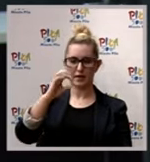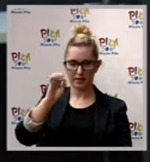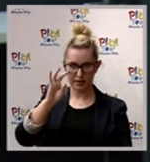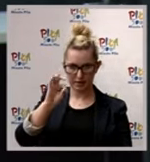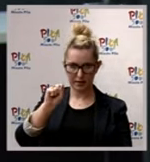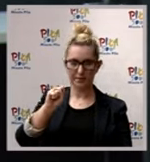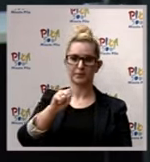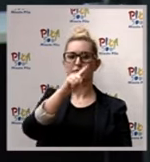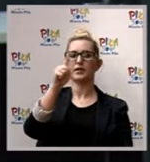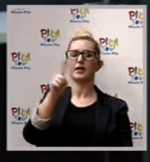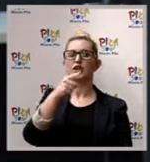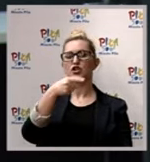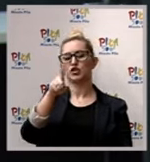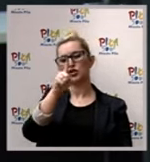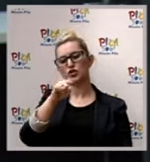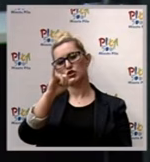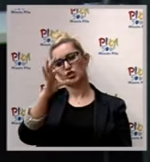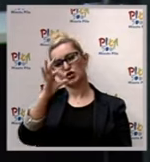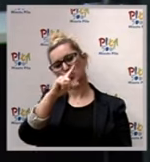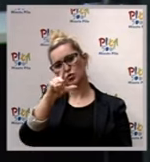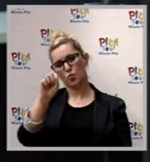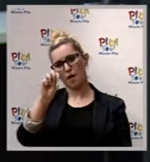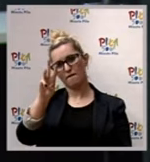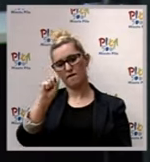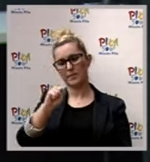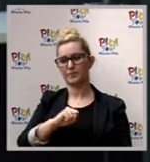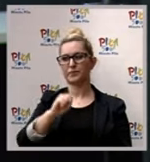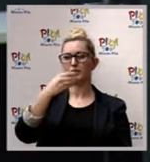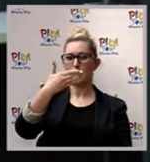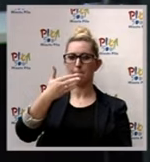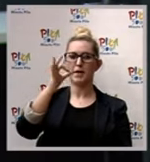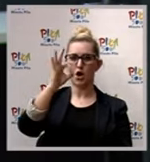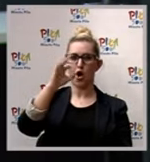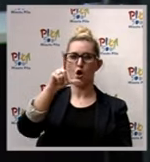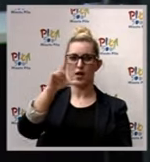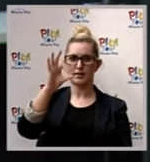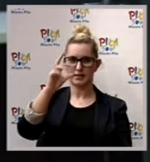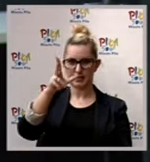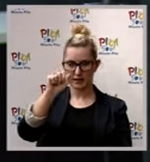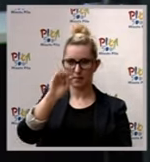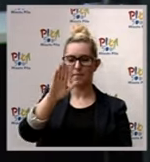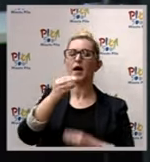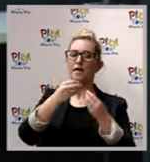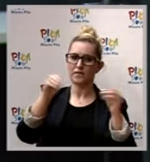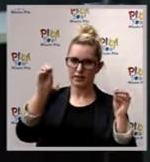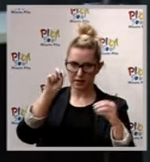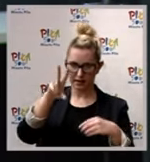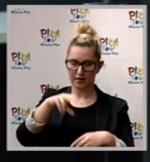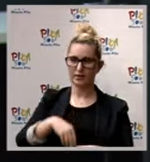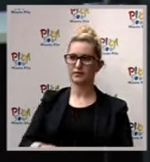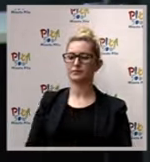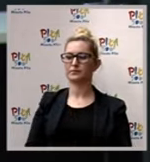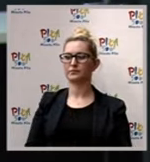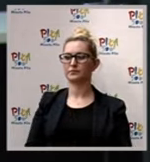Komisja skrutacyjna stwierdza, że Elżbieta Zdzisława Molska uzyskała więcej głosów za wyborem niż przeciw wyborowi i